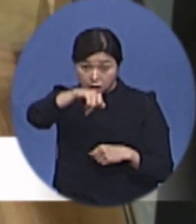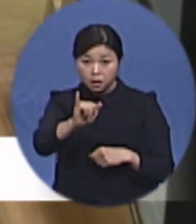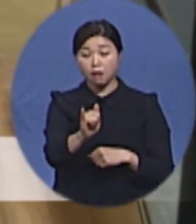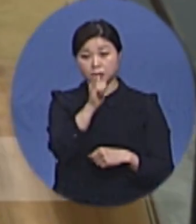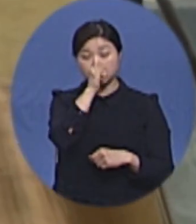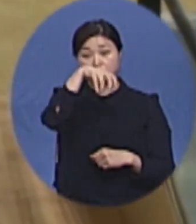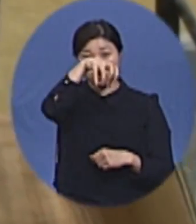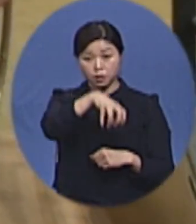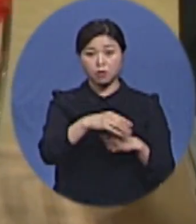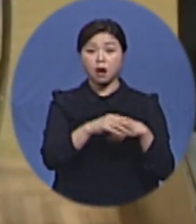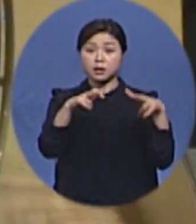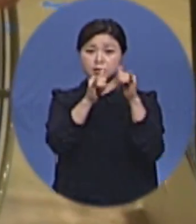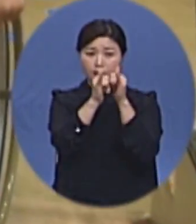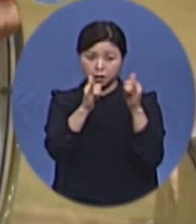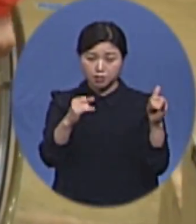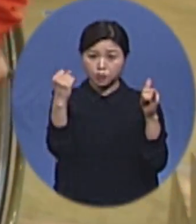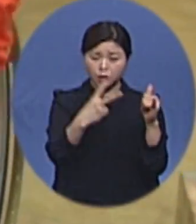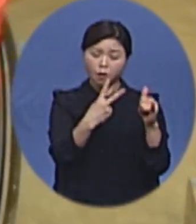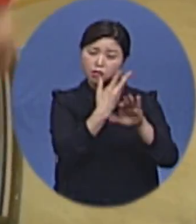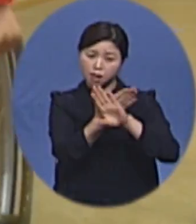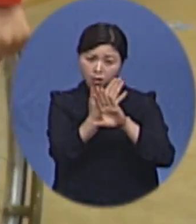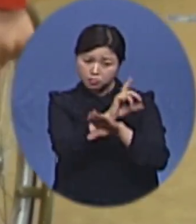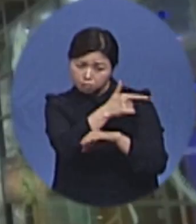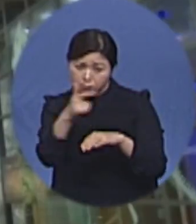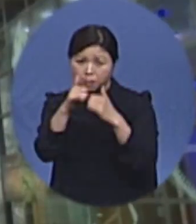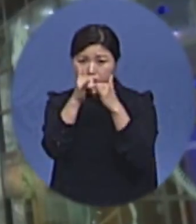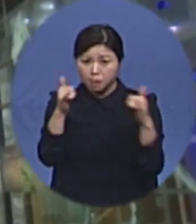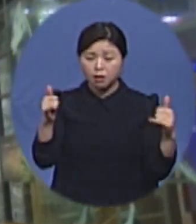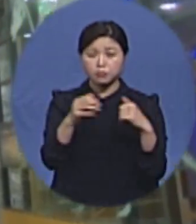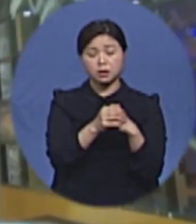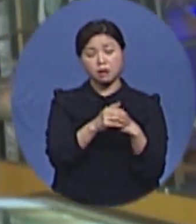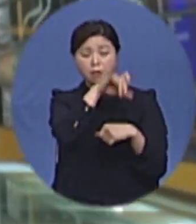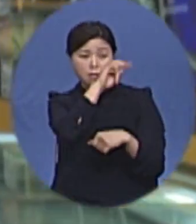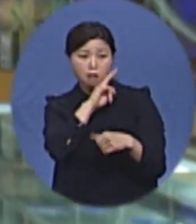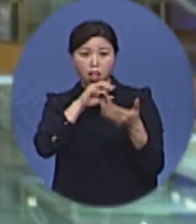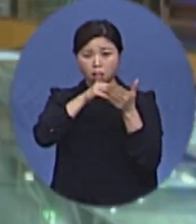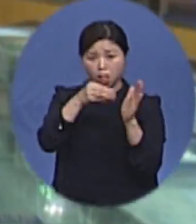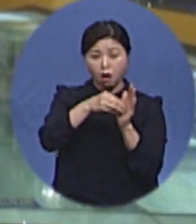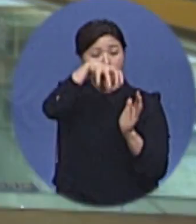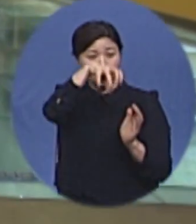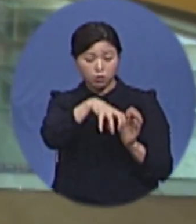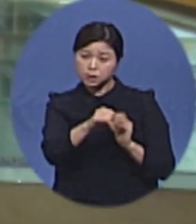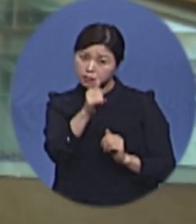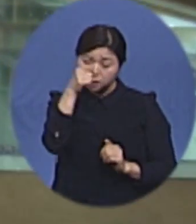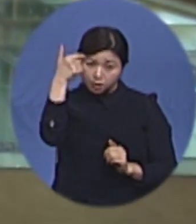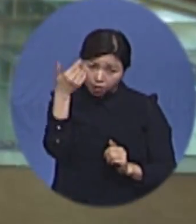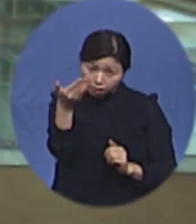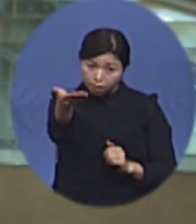이곳은 장애인을 비롯한 이동약자들에게 적절한 편의시설을 제공하고 있을까요?